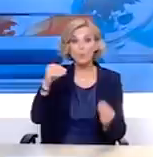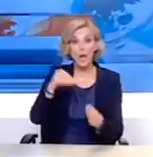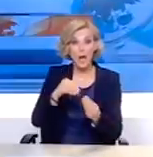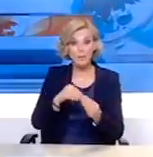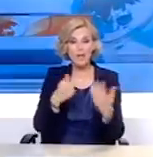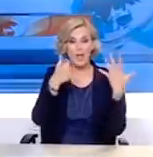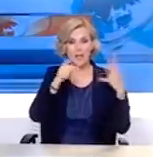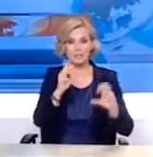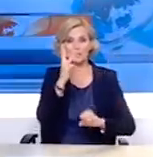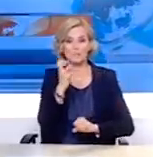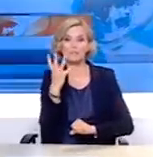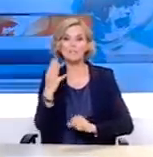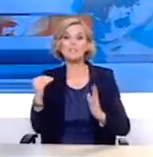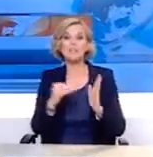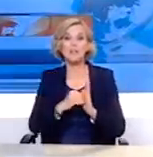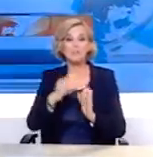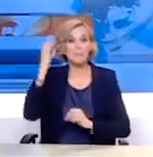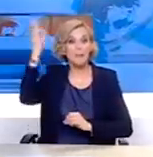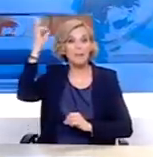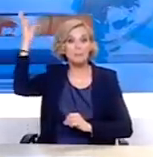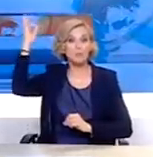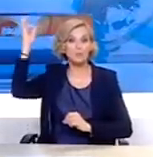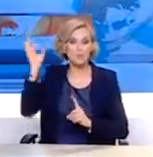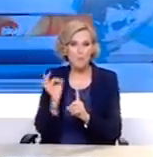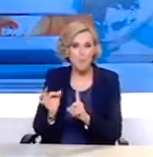από 634.000 περιπτώσεις και